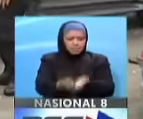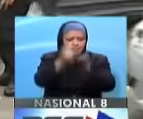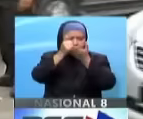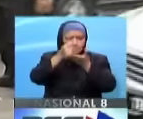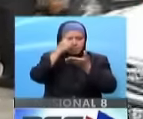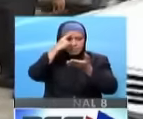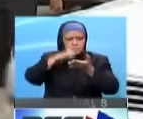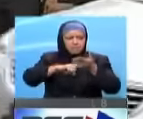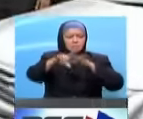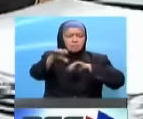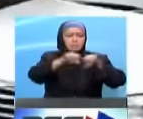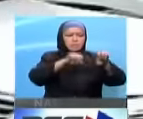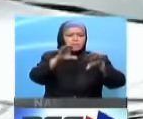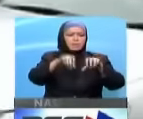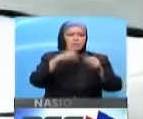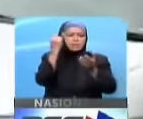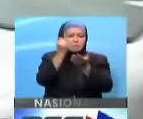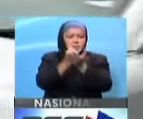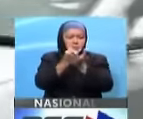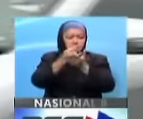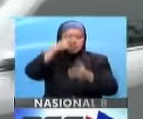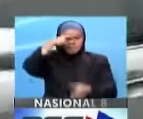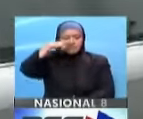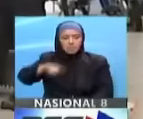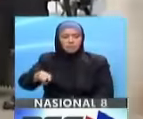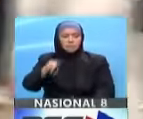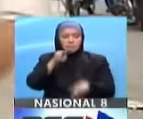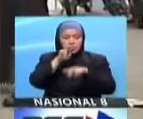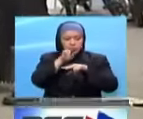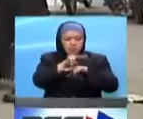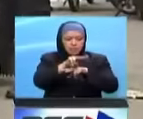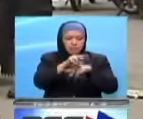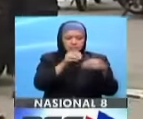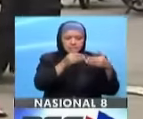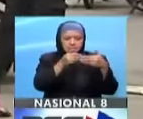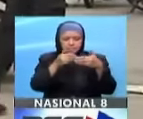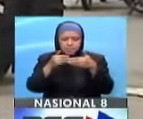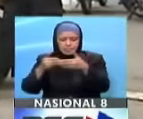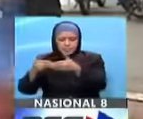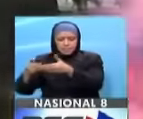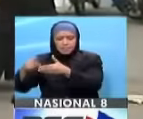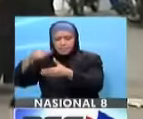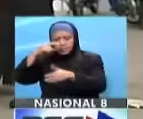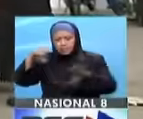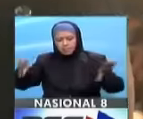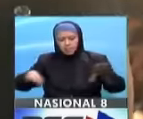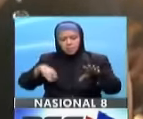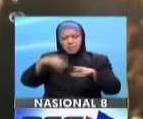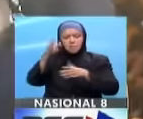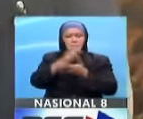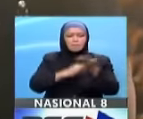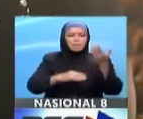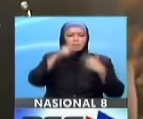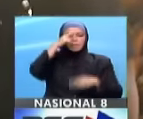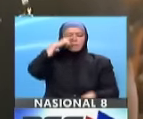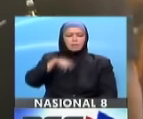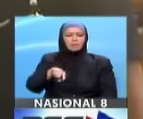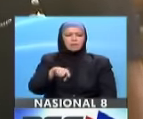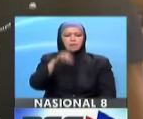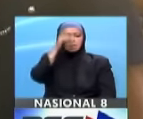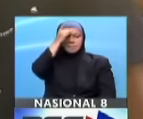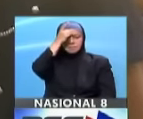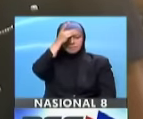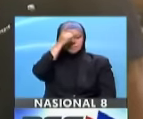Thailand. Sehubungan itu, pemantauan berterusan bagi mengekang kegiatan itu dilaksanakan pihaknya. Datuk Seri Nor Rashid sebelum